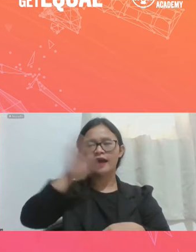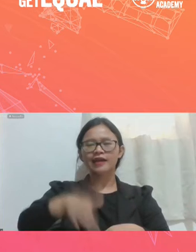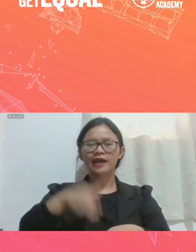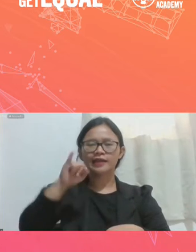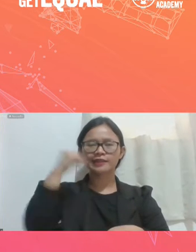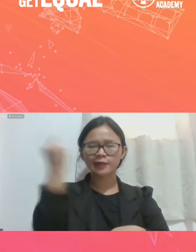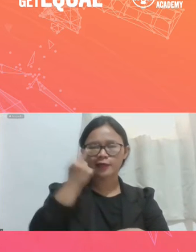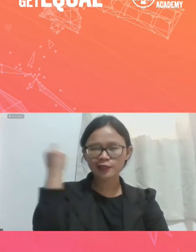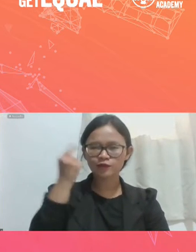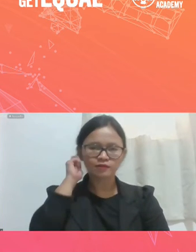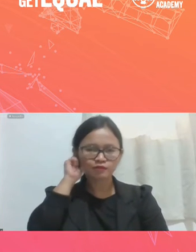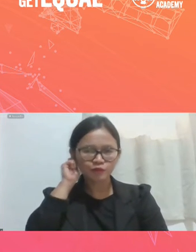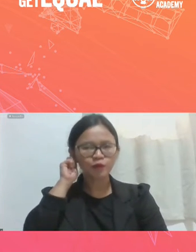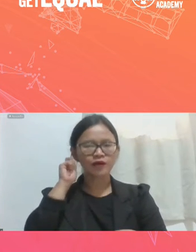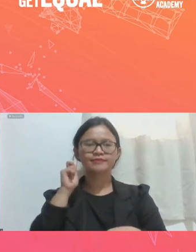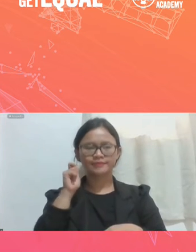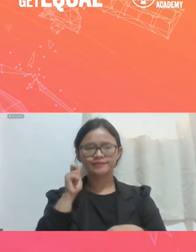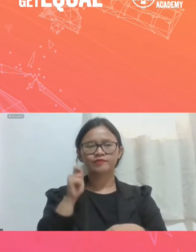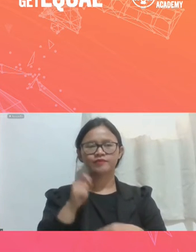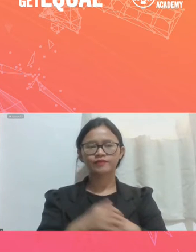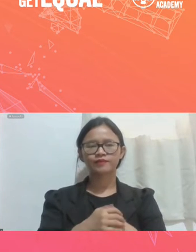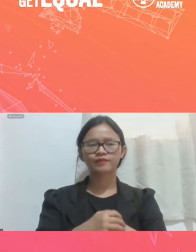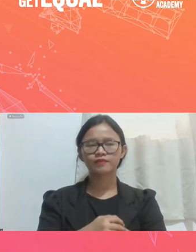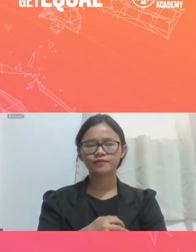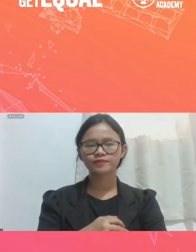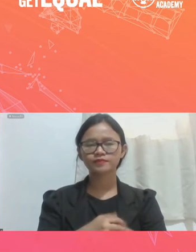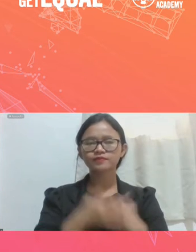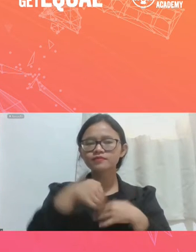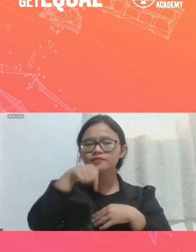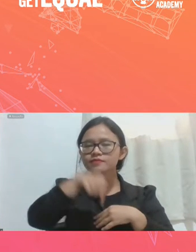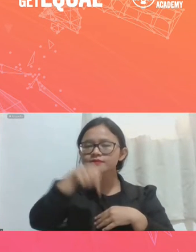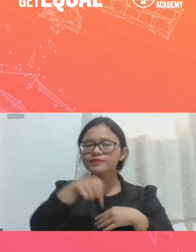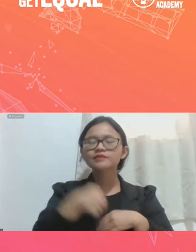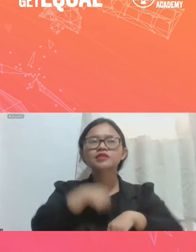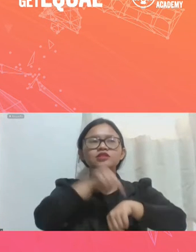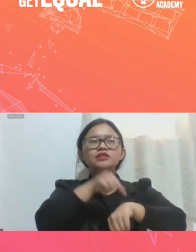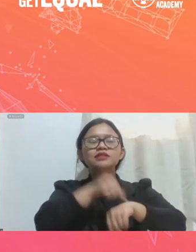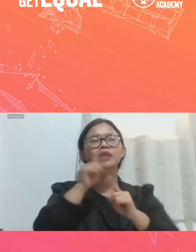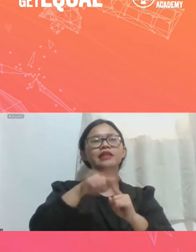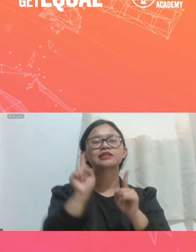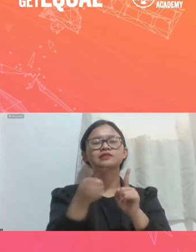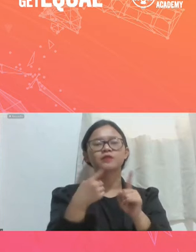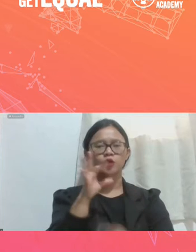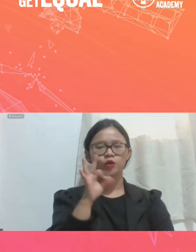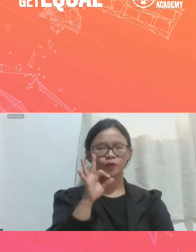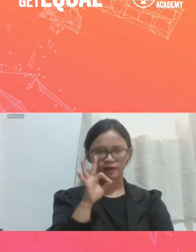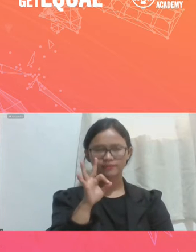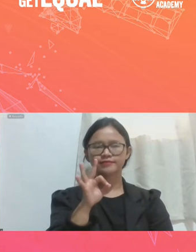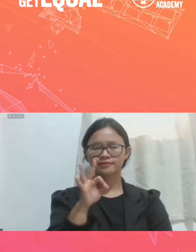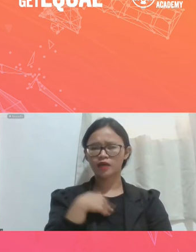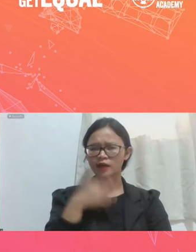secara global kita sebut International Days of the Girls yang jatuh pada tanggal 11 Oktober setiap tahunnya. Sejak